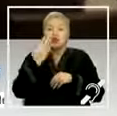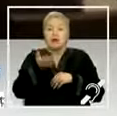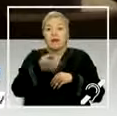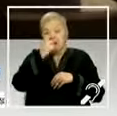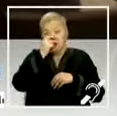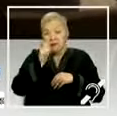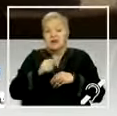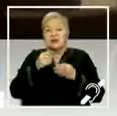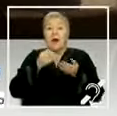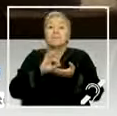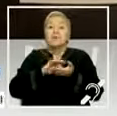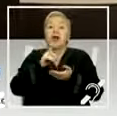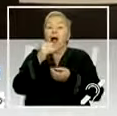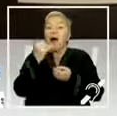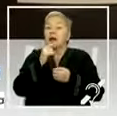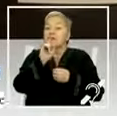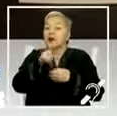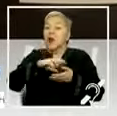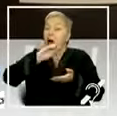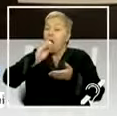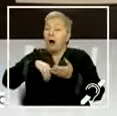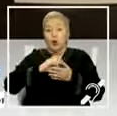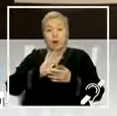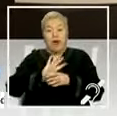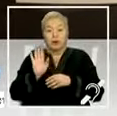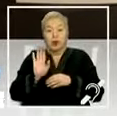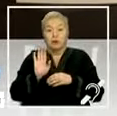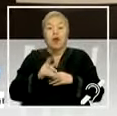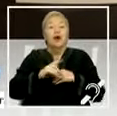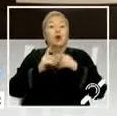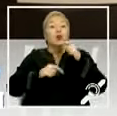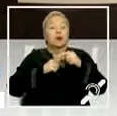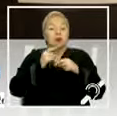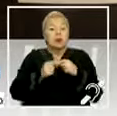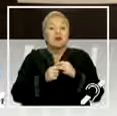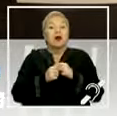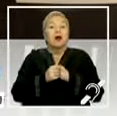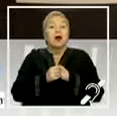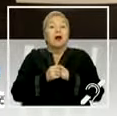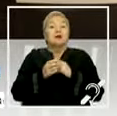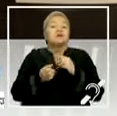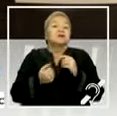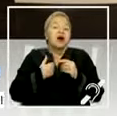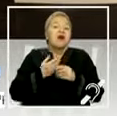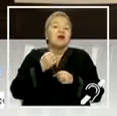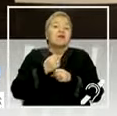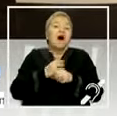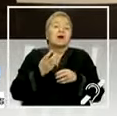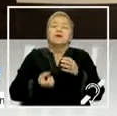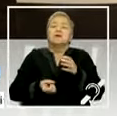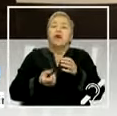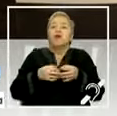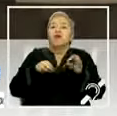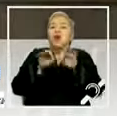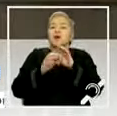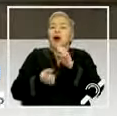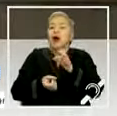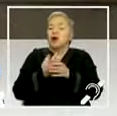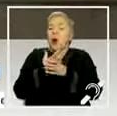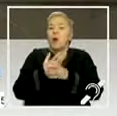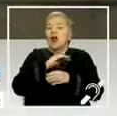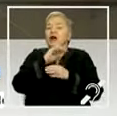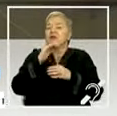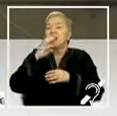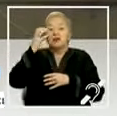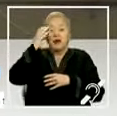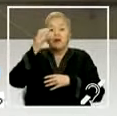care am aprobat-o fără echivoc, urmând să se deruleze procedurile la nivelul guvernului